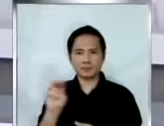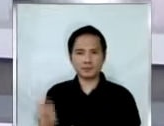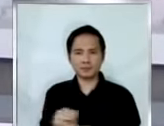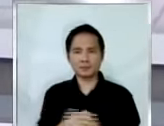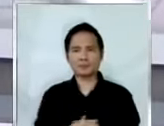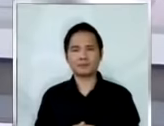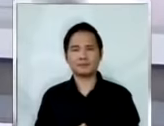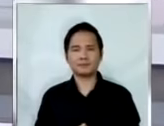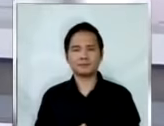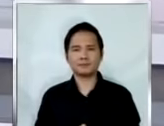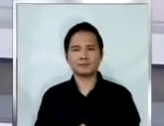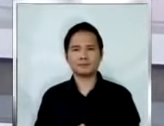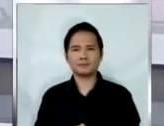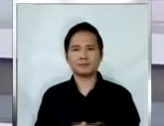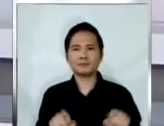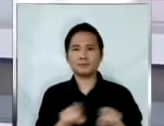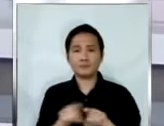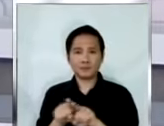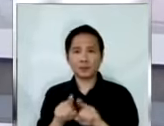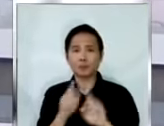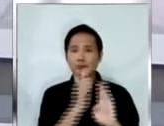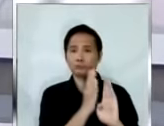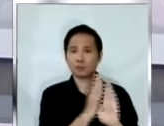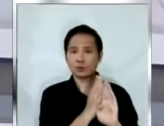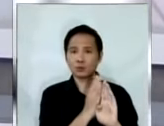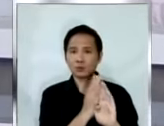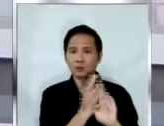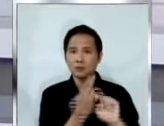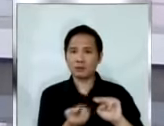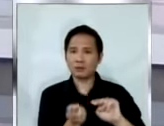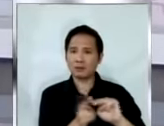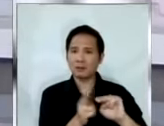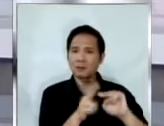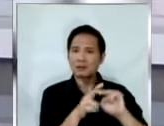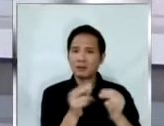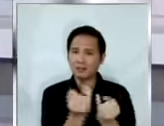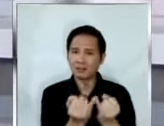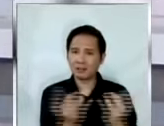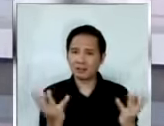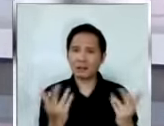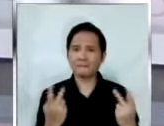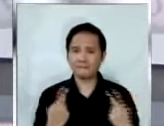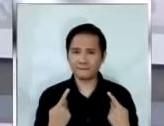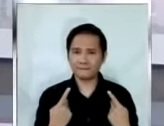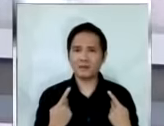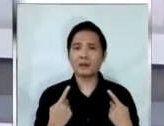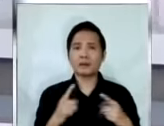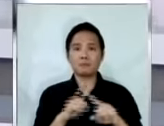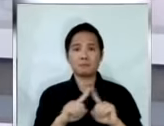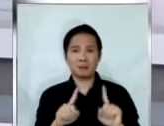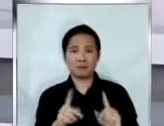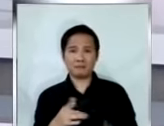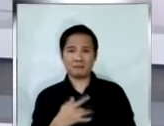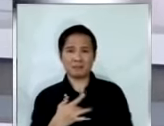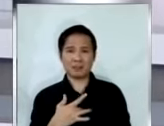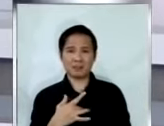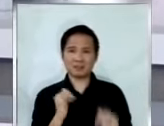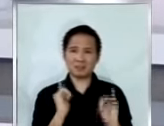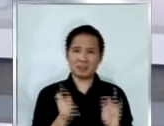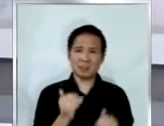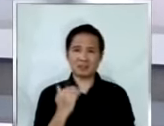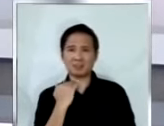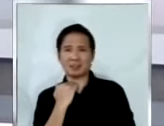Nadagdagan ang mga bus na bumabiyahe sa Metro Manila pero tila hindi raw ito naramdaman ng ilang commuter. Yung